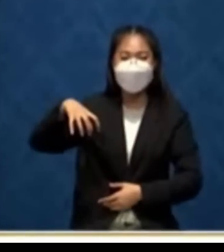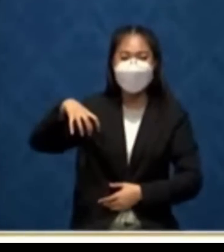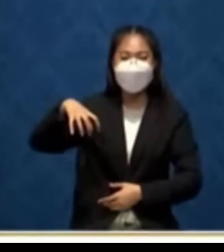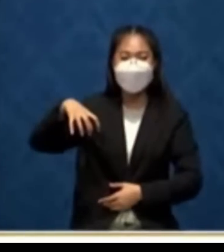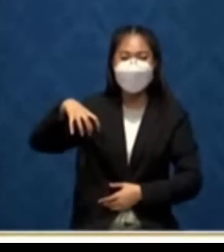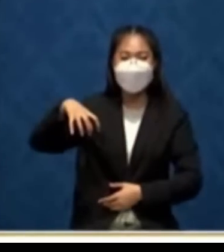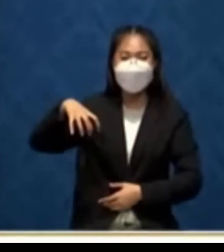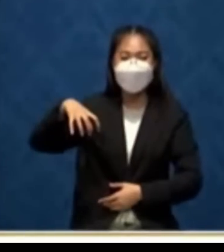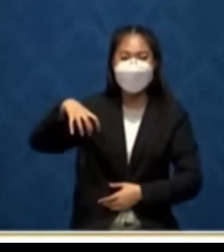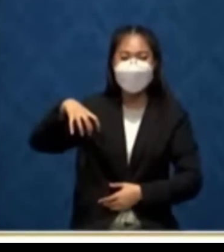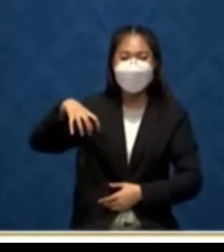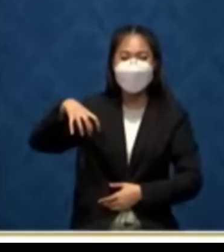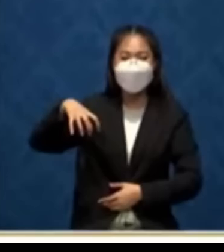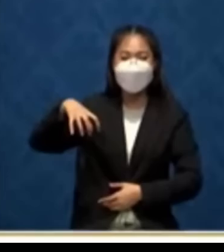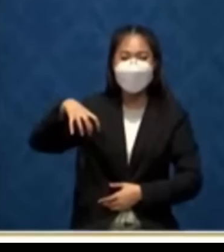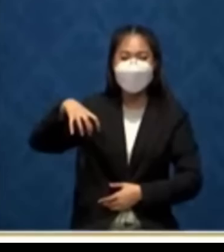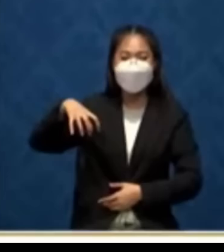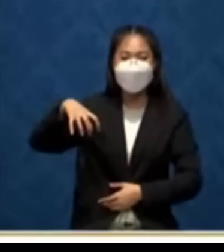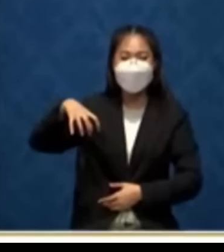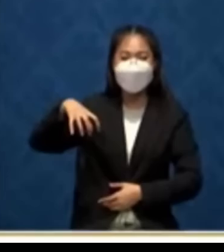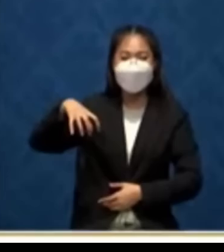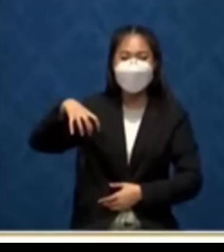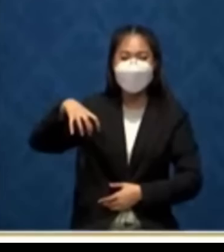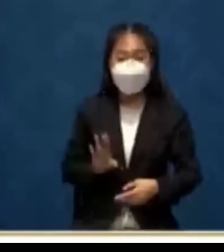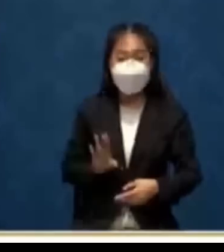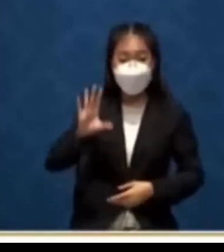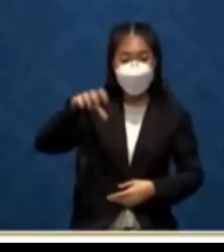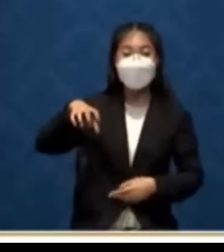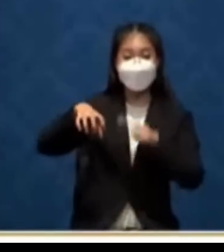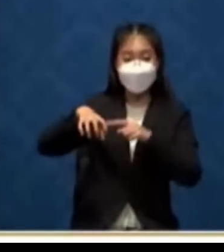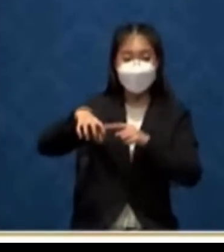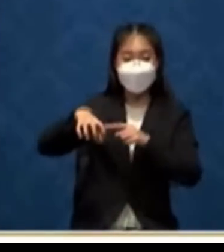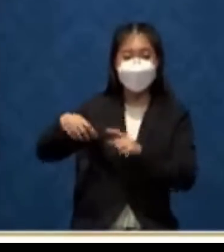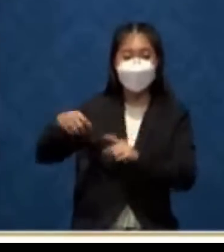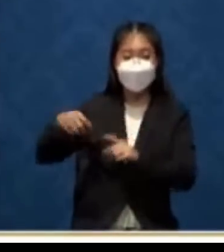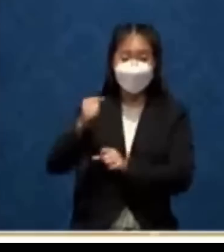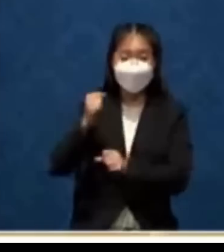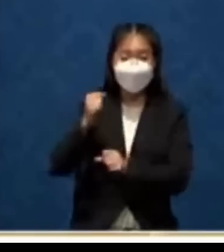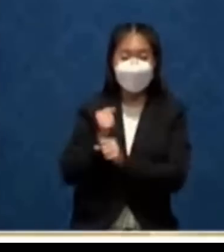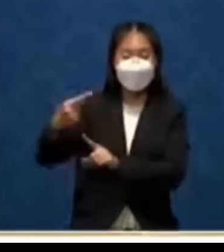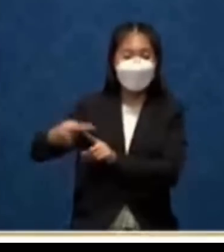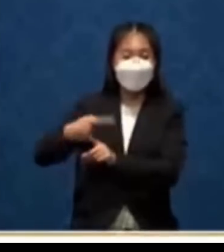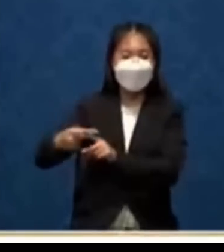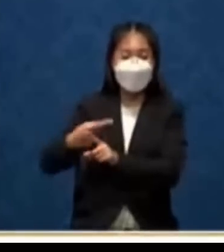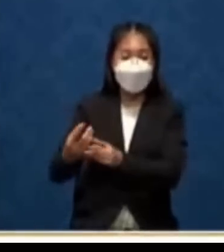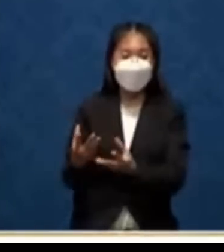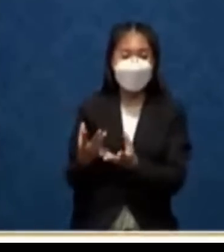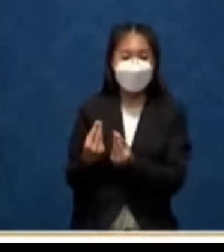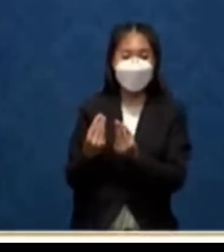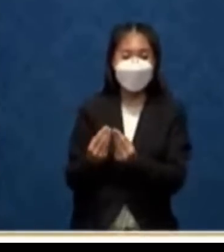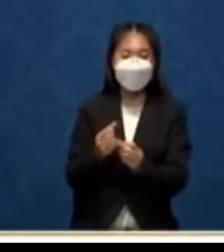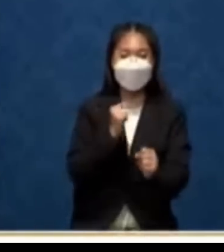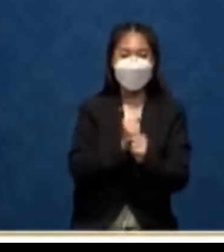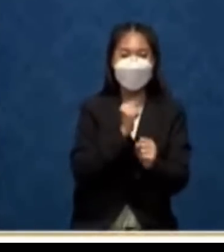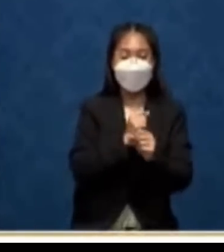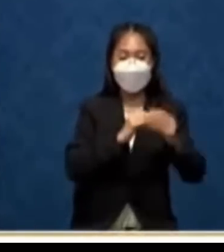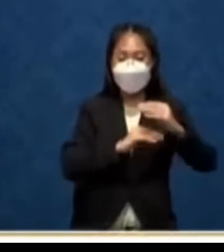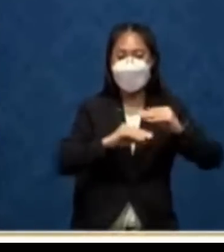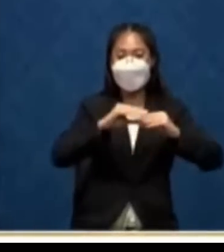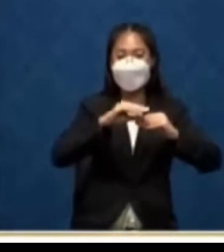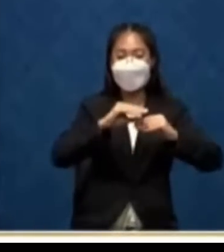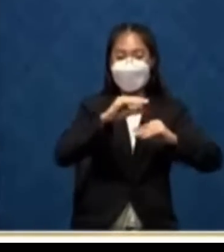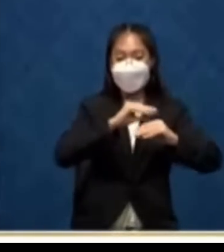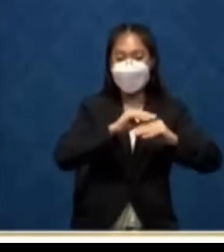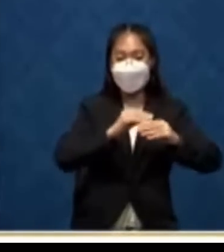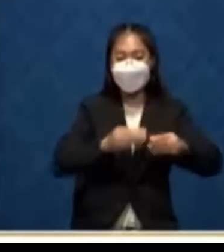ามว่าหลังจากนั้นเนี่ยบริษัทนี้ก็ไปเช่าที่ดินสร้างผับชื่อหนึ่งที่หลายคนคุ้นหูชื่อท็อปวัน